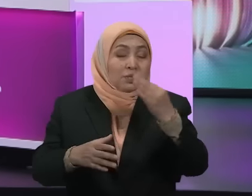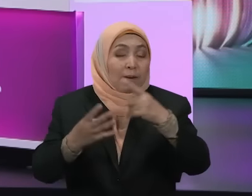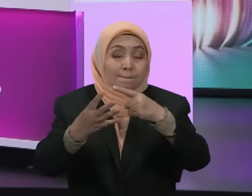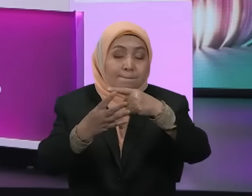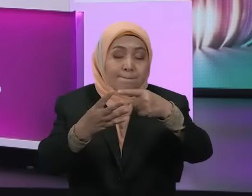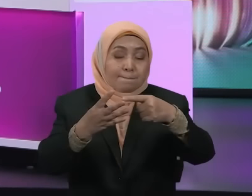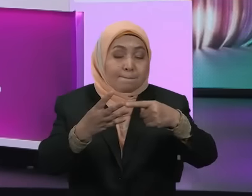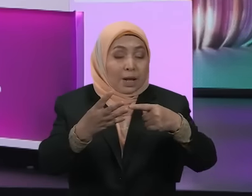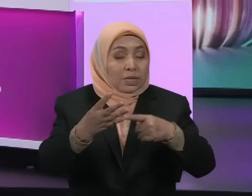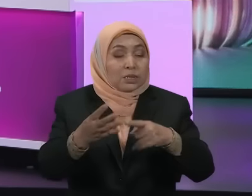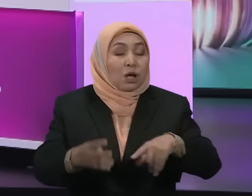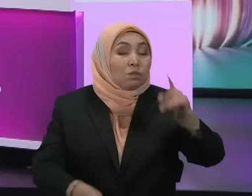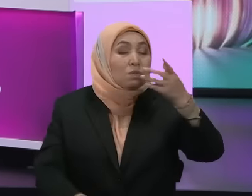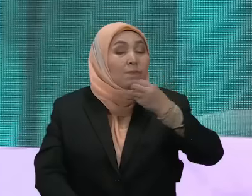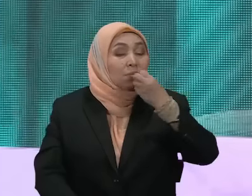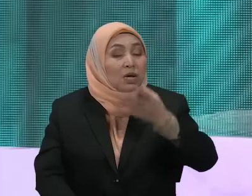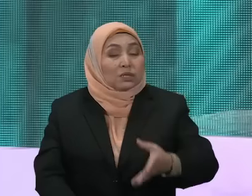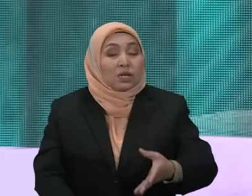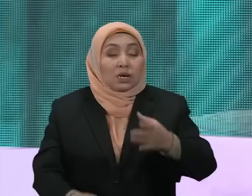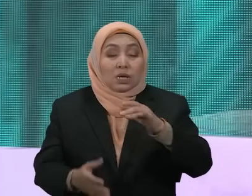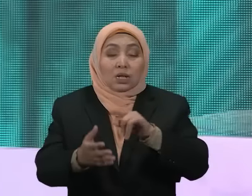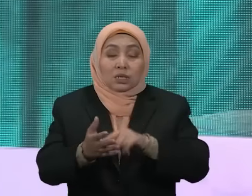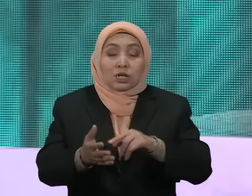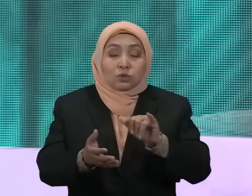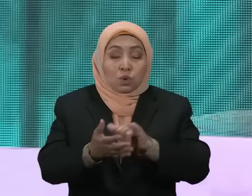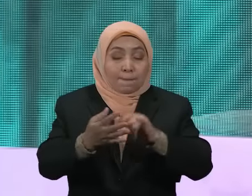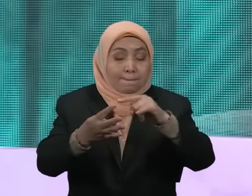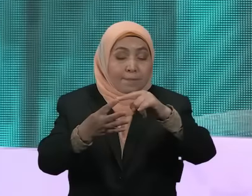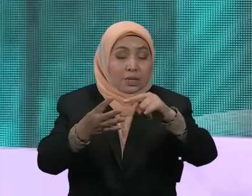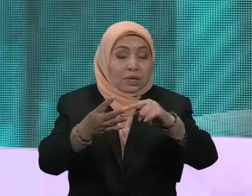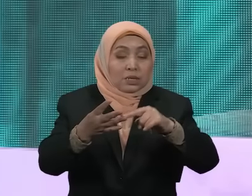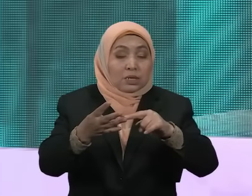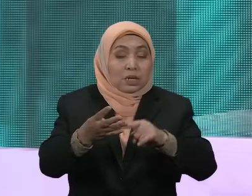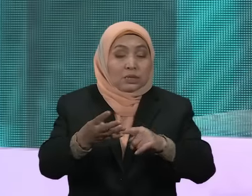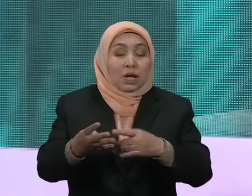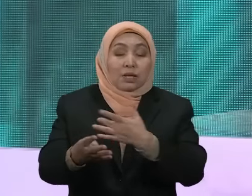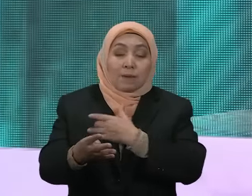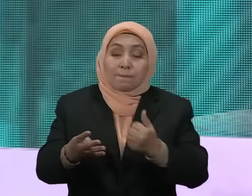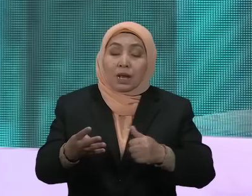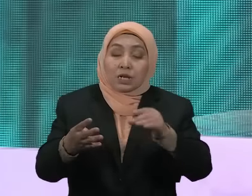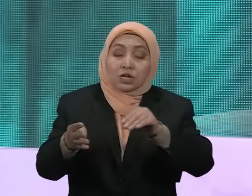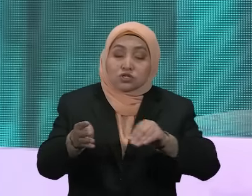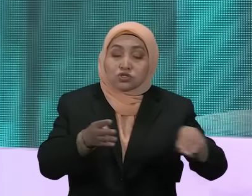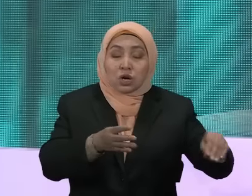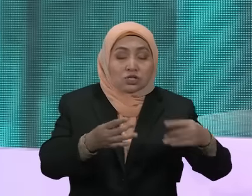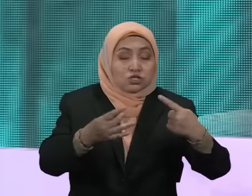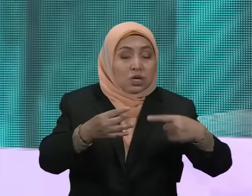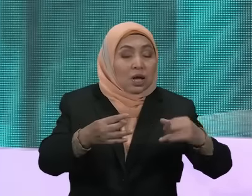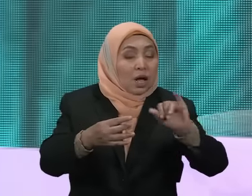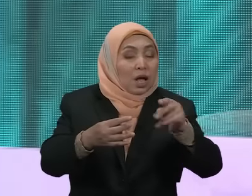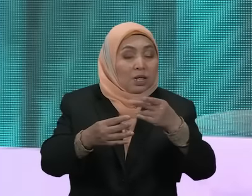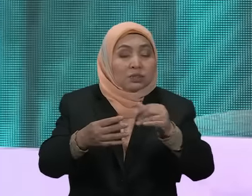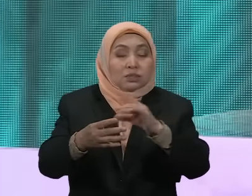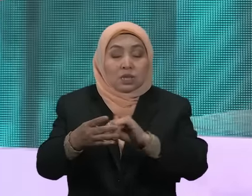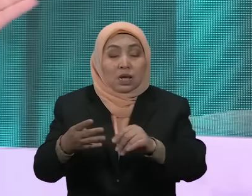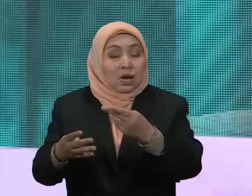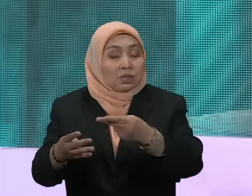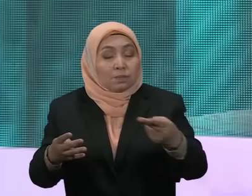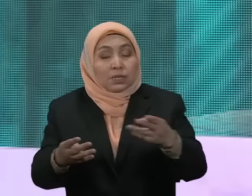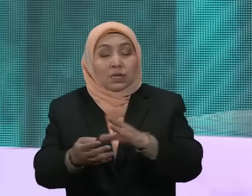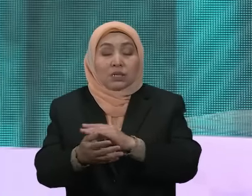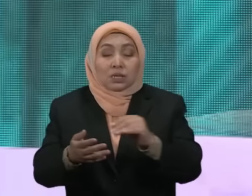kategori ini Allah nyatakan a'zamu darajatan indallah. Apabila bercakap tentang darajah ini mudah faham Ustaz ya. Kalau macam